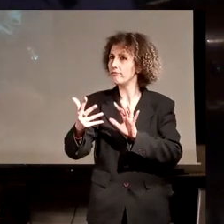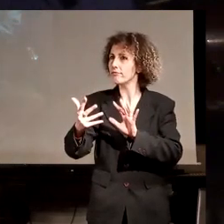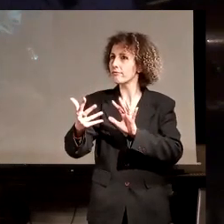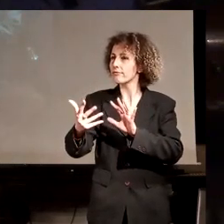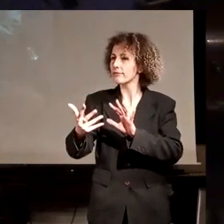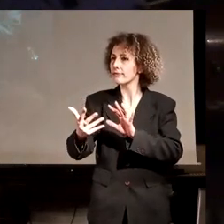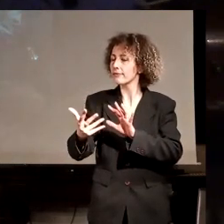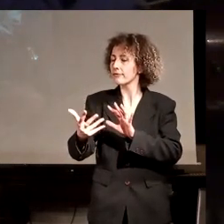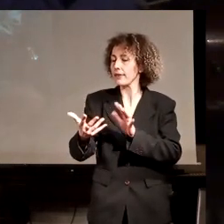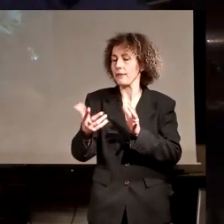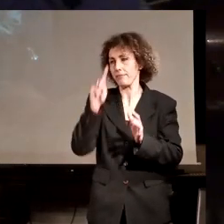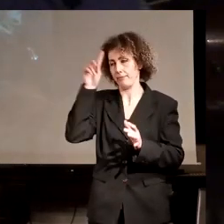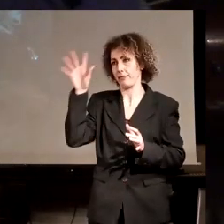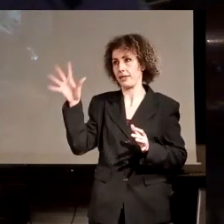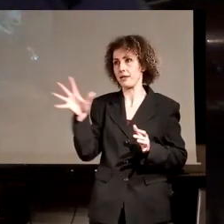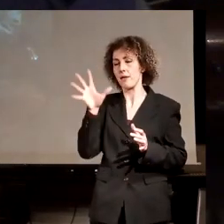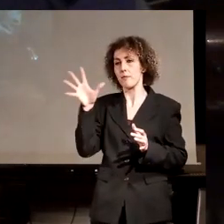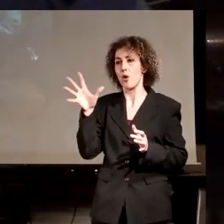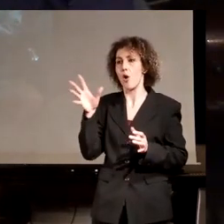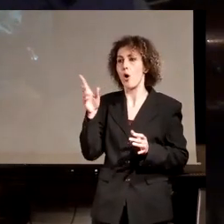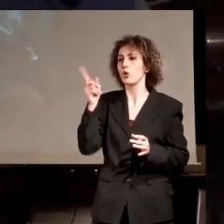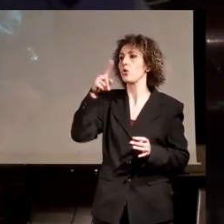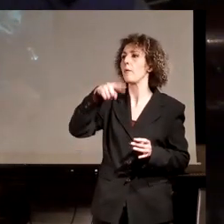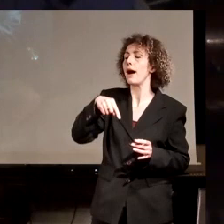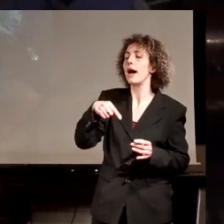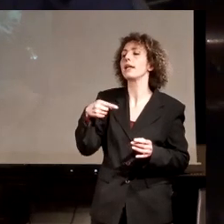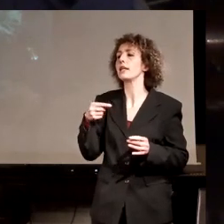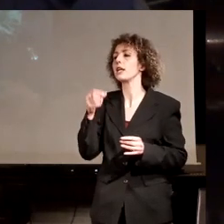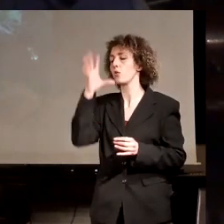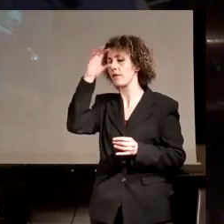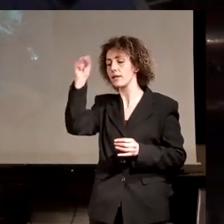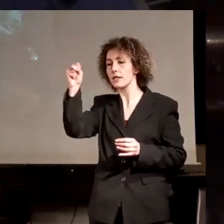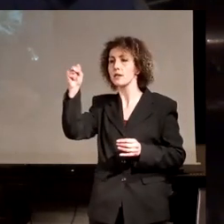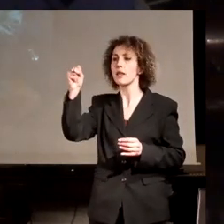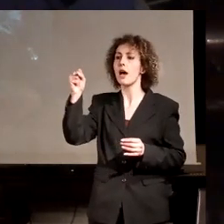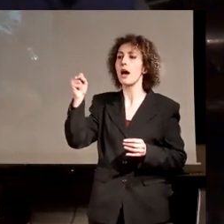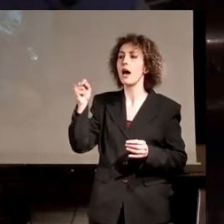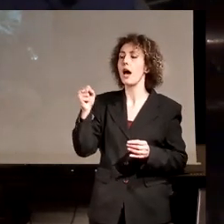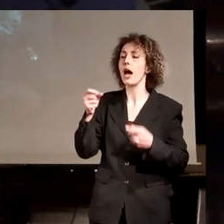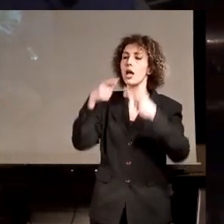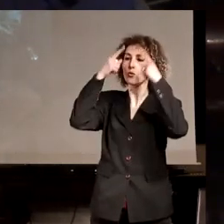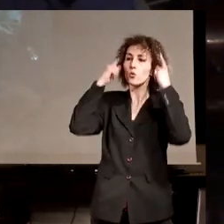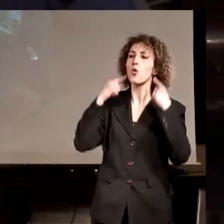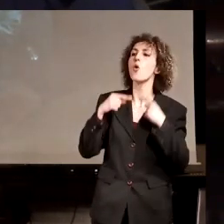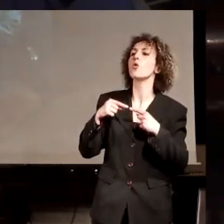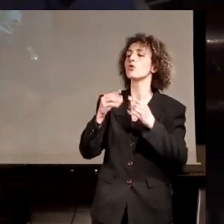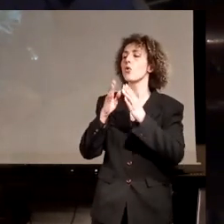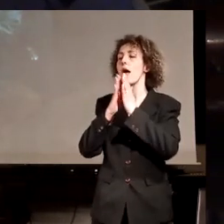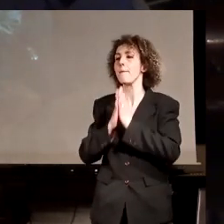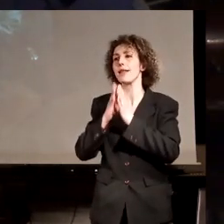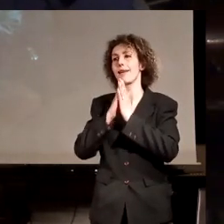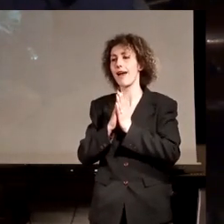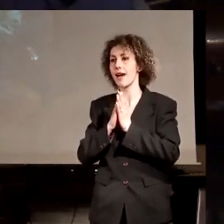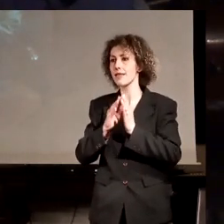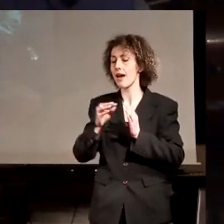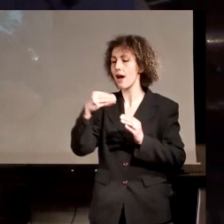ad esempio domani devo parlare all'università la soluzione benincasa di giornalismo culturale mi